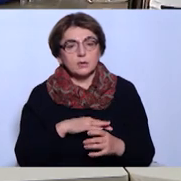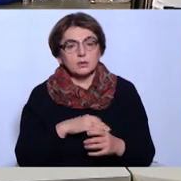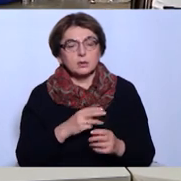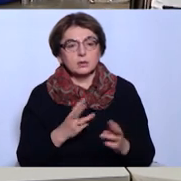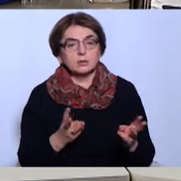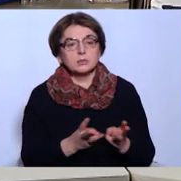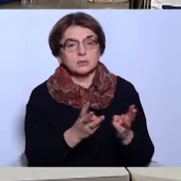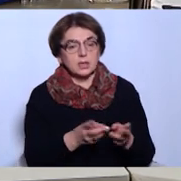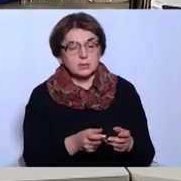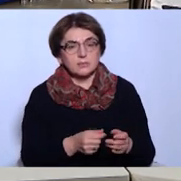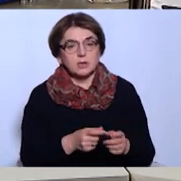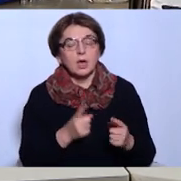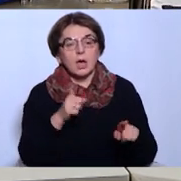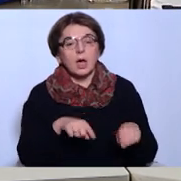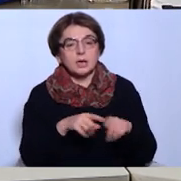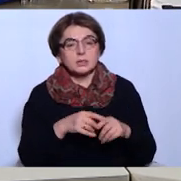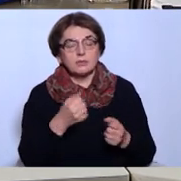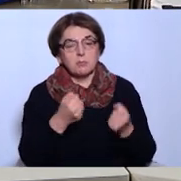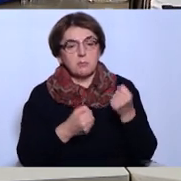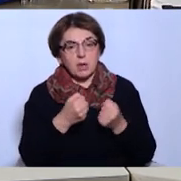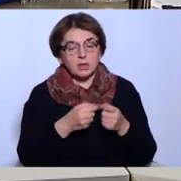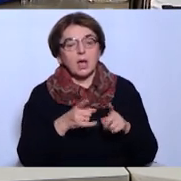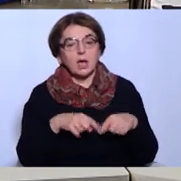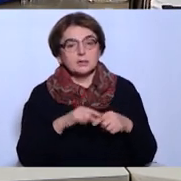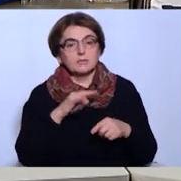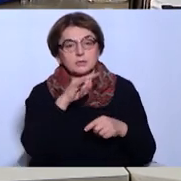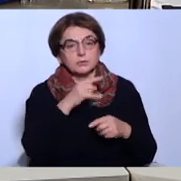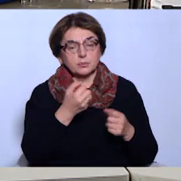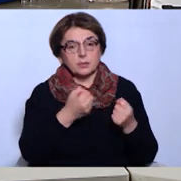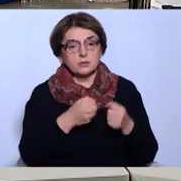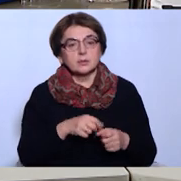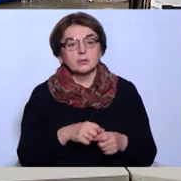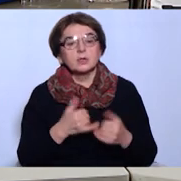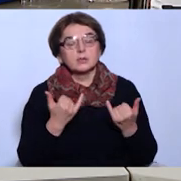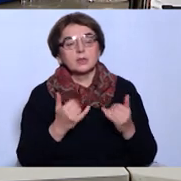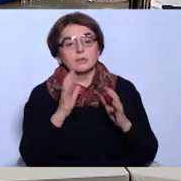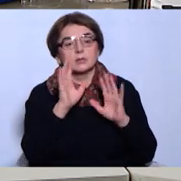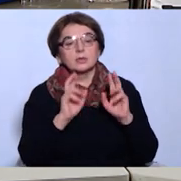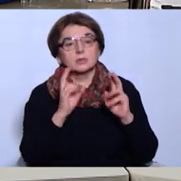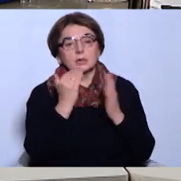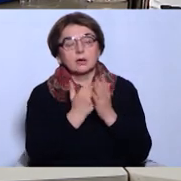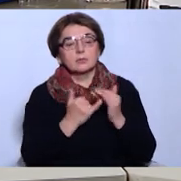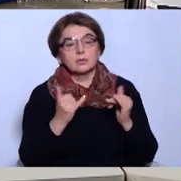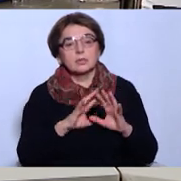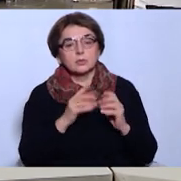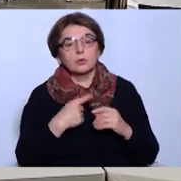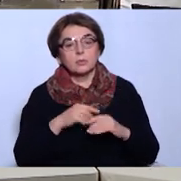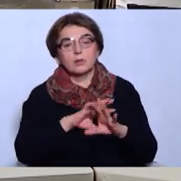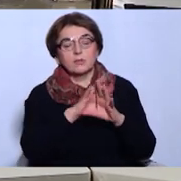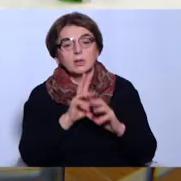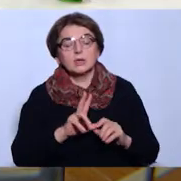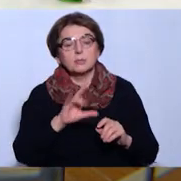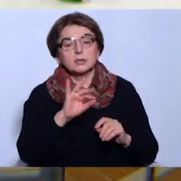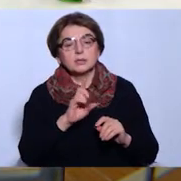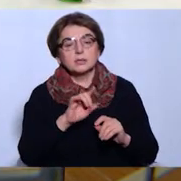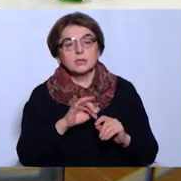საწვავად, როგორც ავტომანქანების, ასევე თვითფრინავების. დღევანდელი გაკვეთილი სულ ეს იყო. მოკლედ გავიარეთ